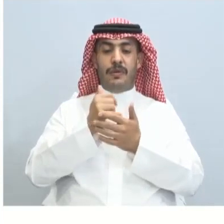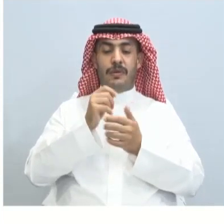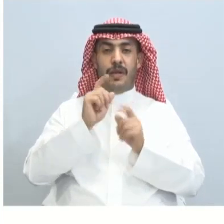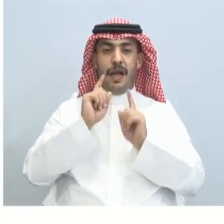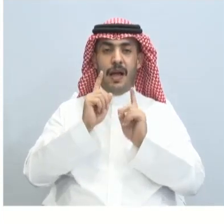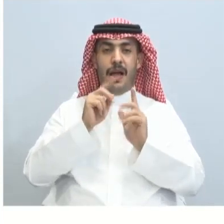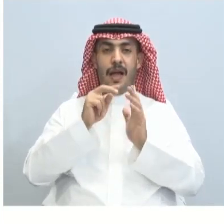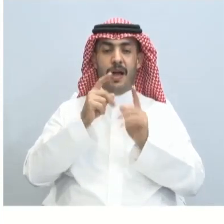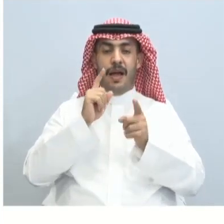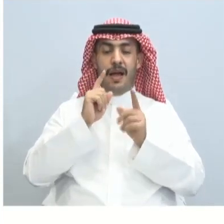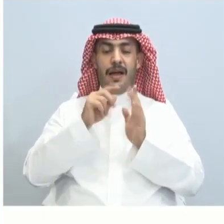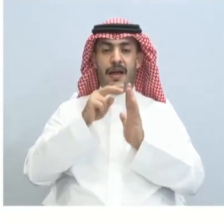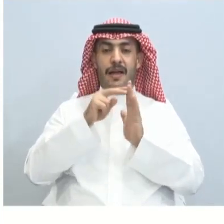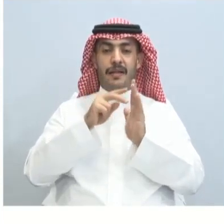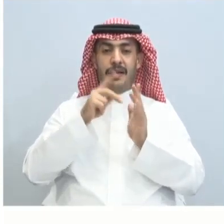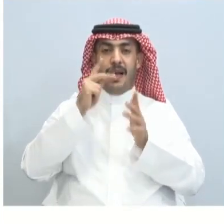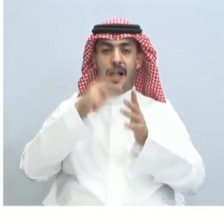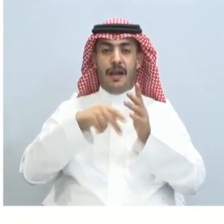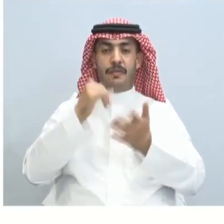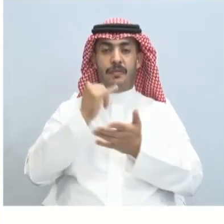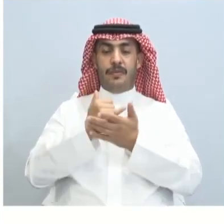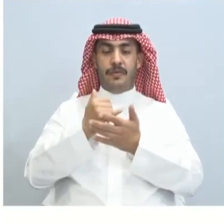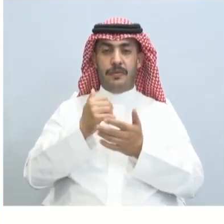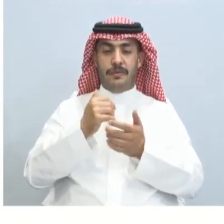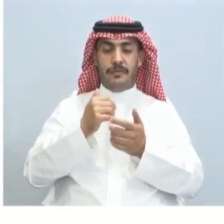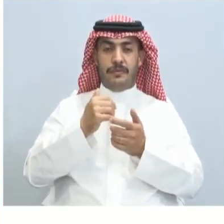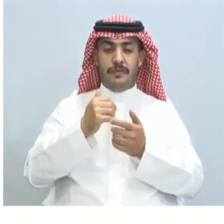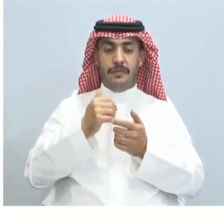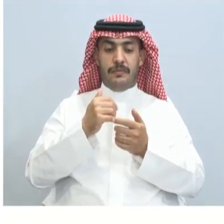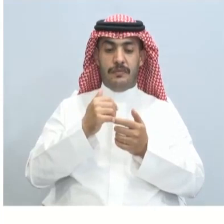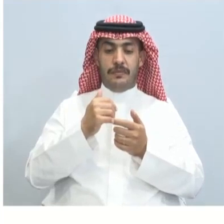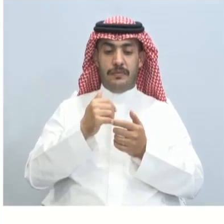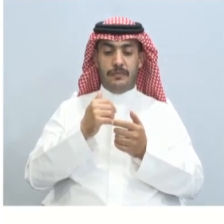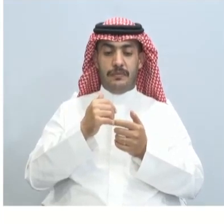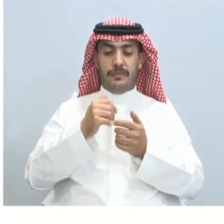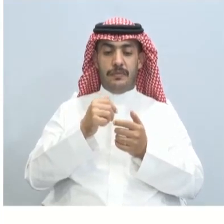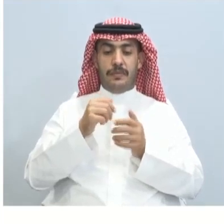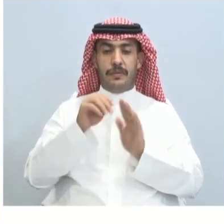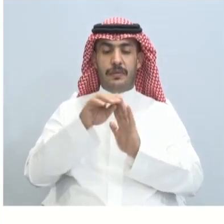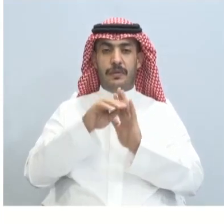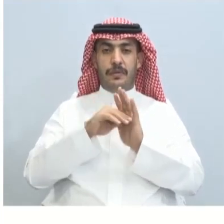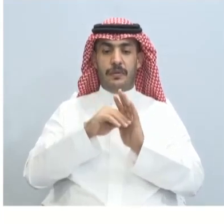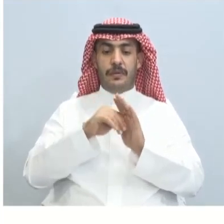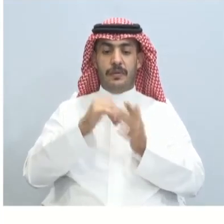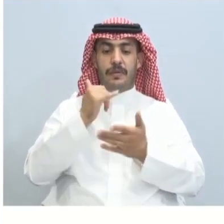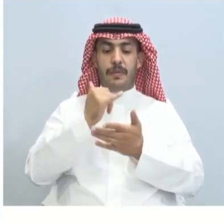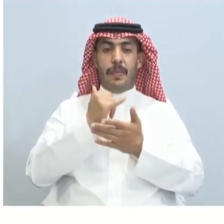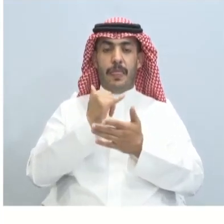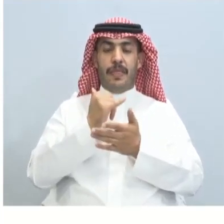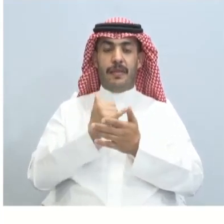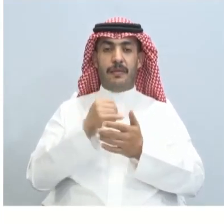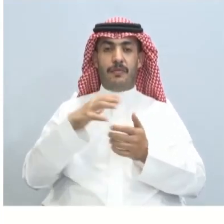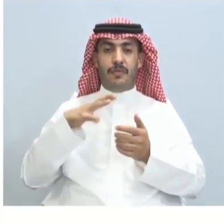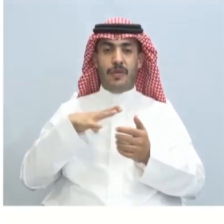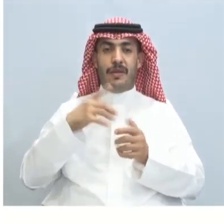يصدر قرارات هو شخص لديه صلاحيه في اصدار القرار اذا رساله كتابيه تصدر من صاحب صلاحيه